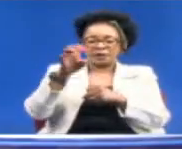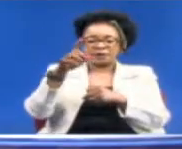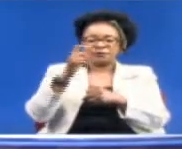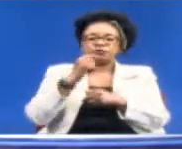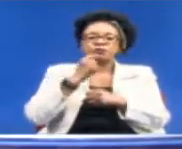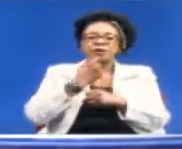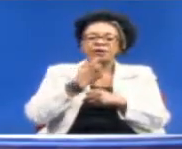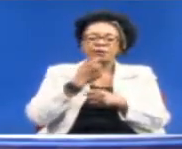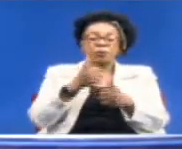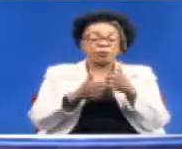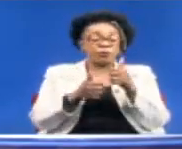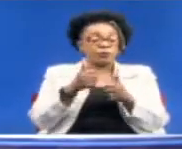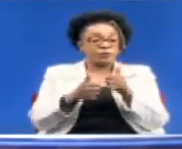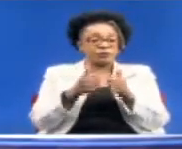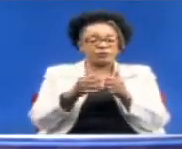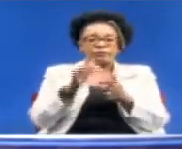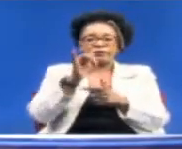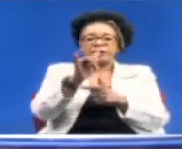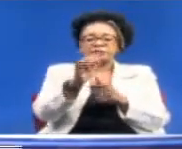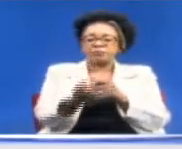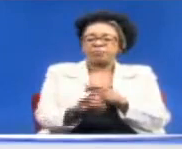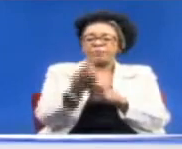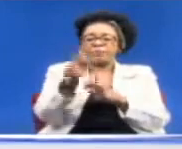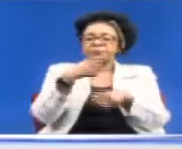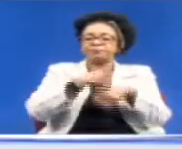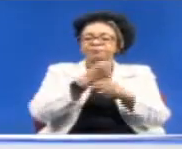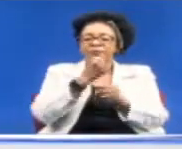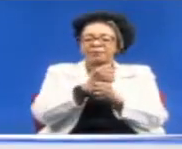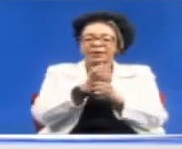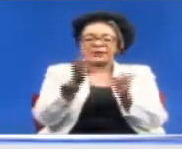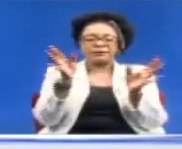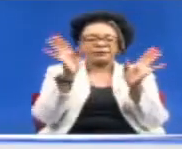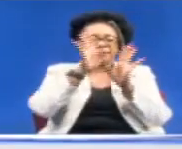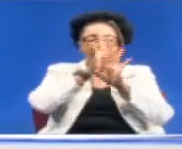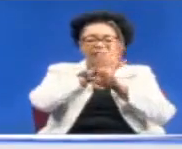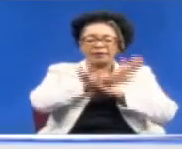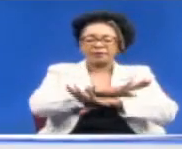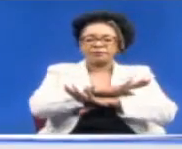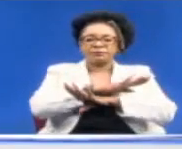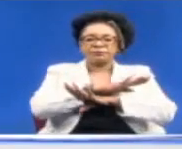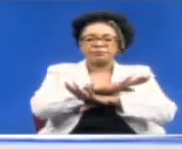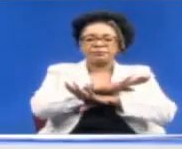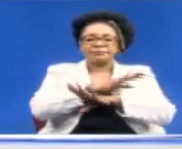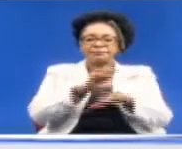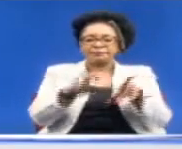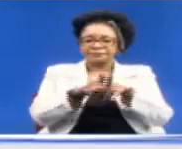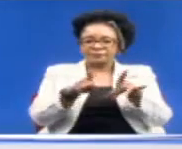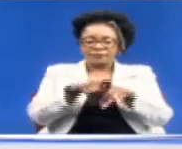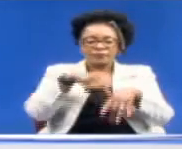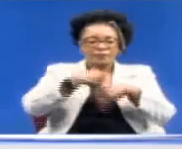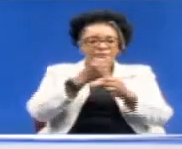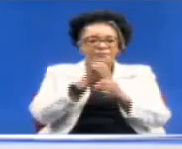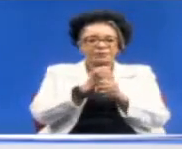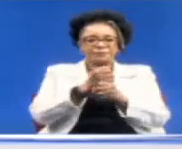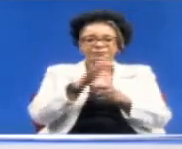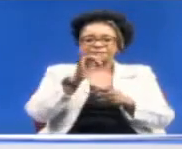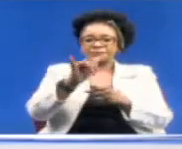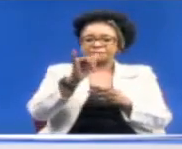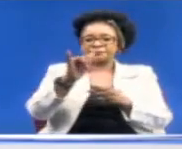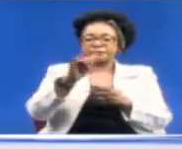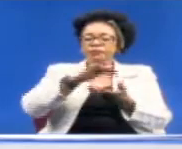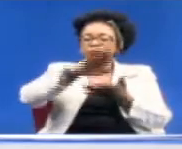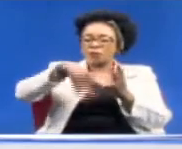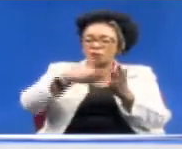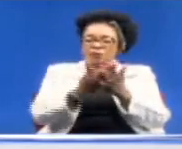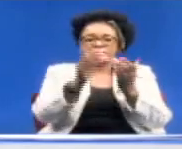inasemekana kilitibuka na kusababisha hitilafu ya mitambo yote na kisha kusababisha katika kwa umeme nchi nzima.